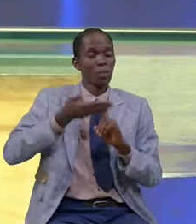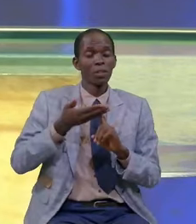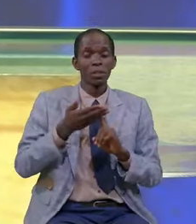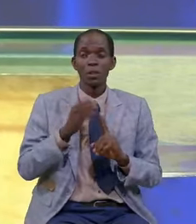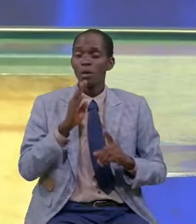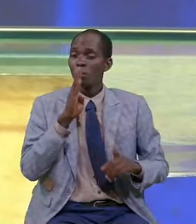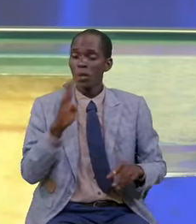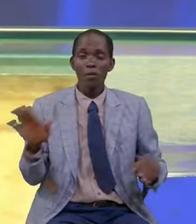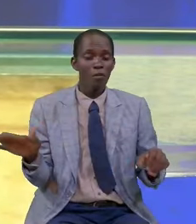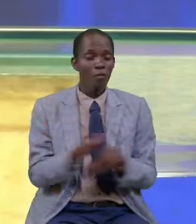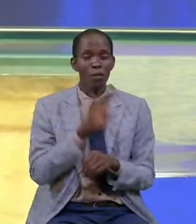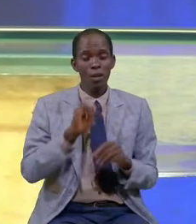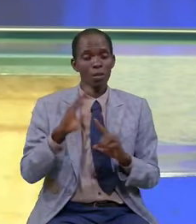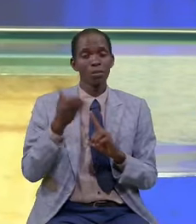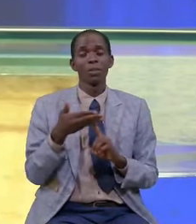pleine conviction.